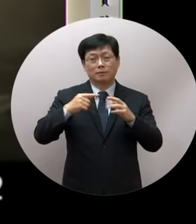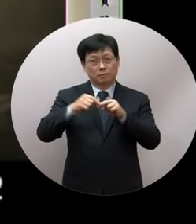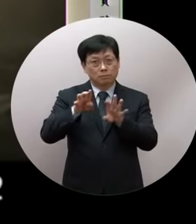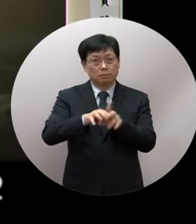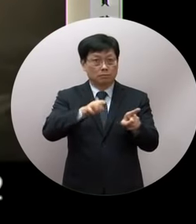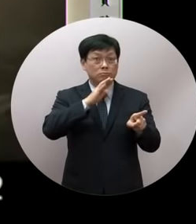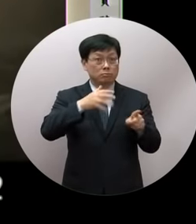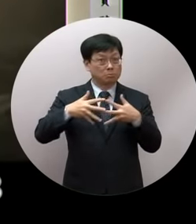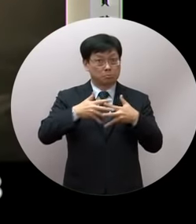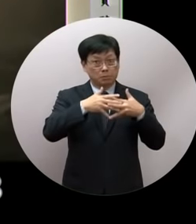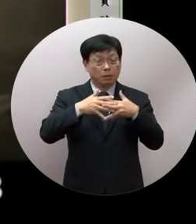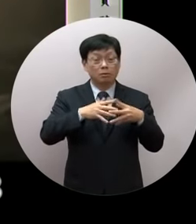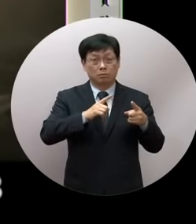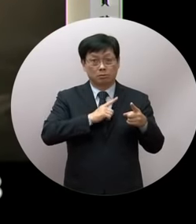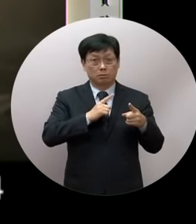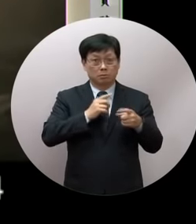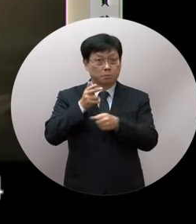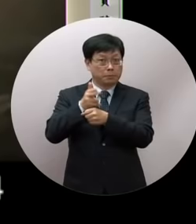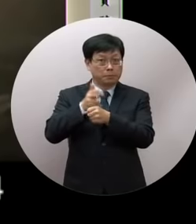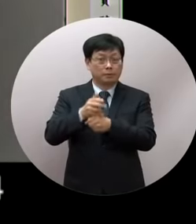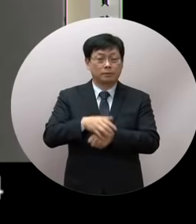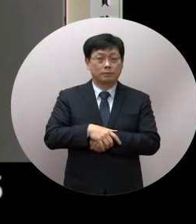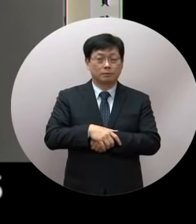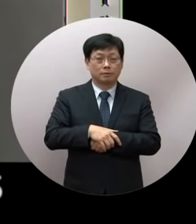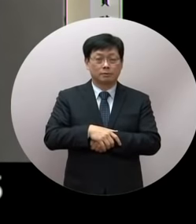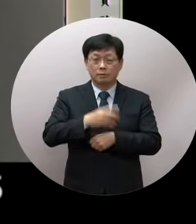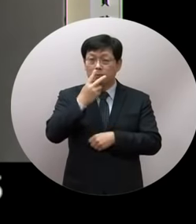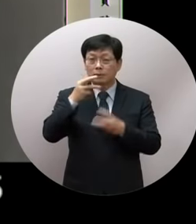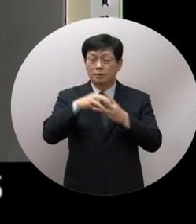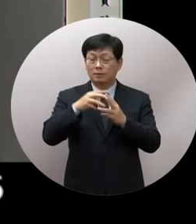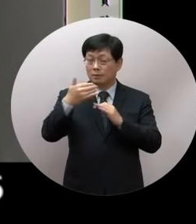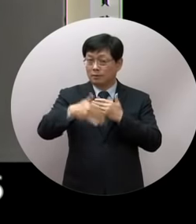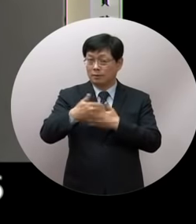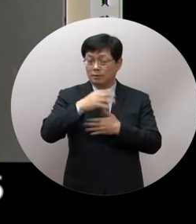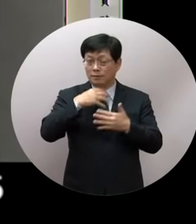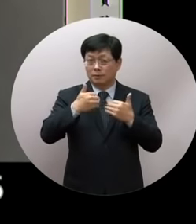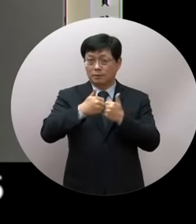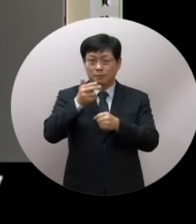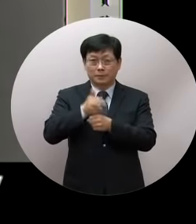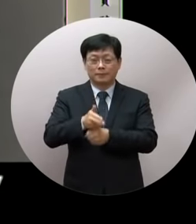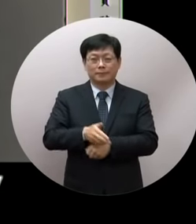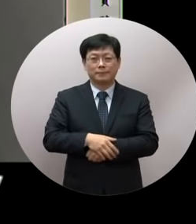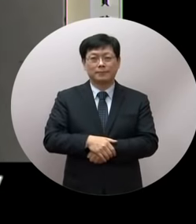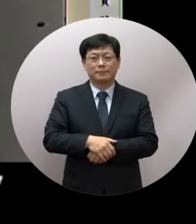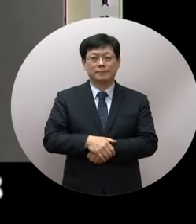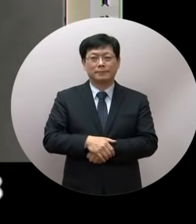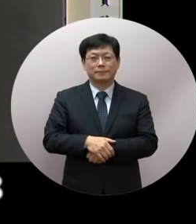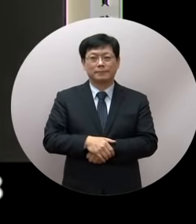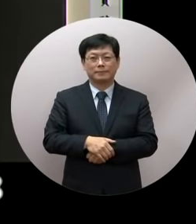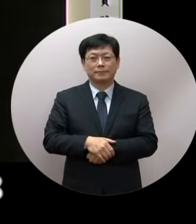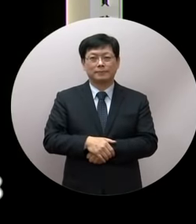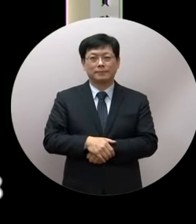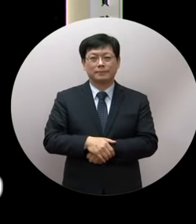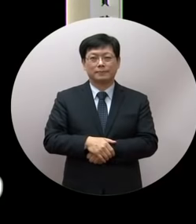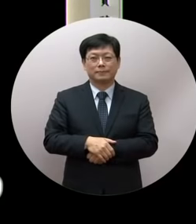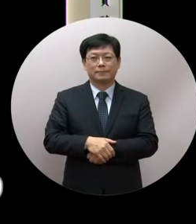这是美国那个请亚洲电影协会拍摄的影片。